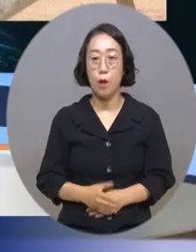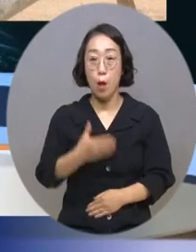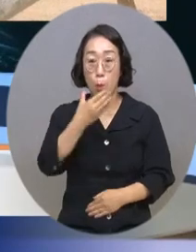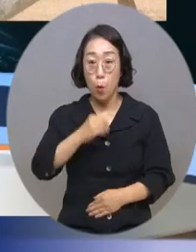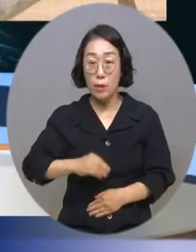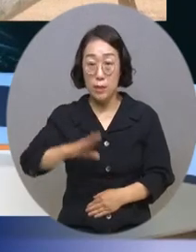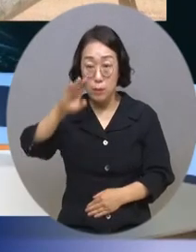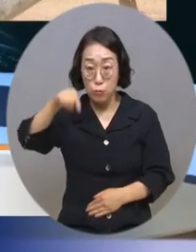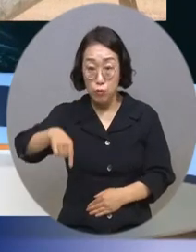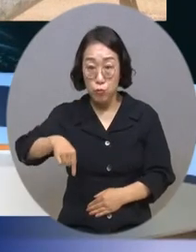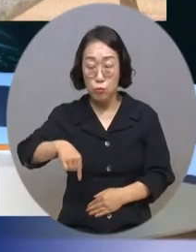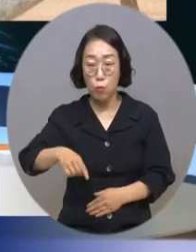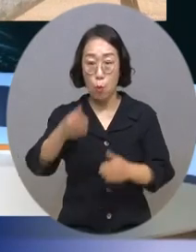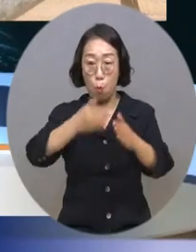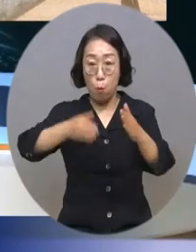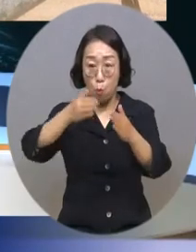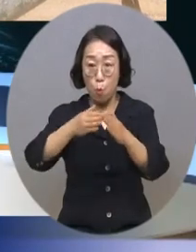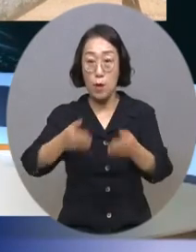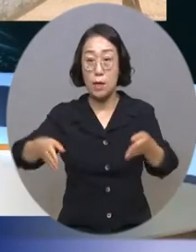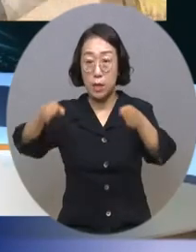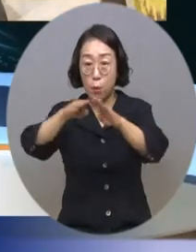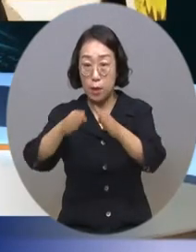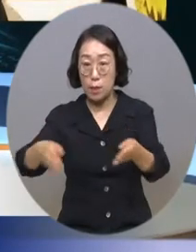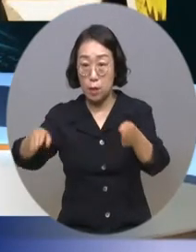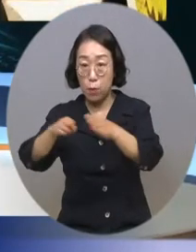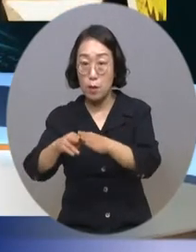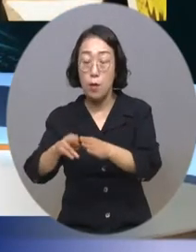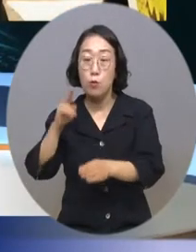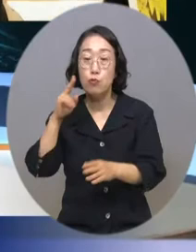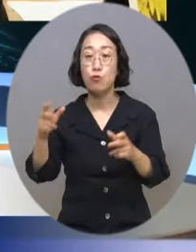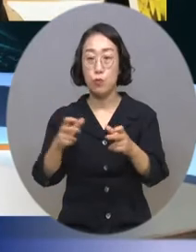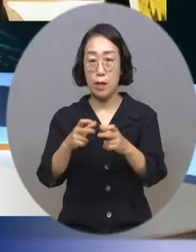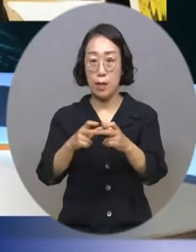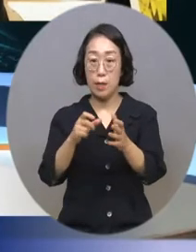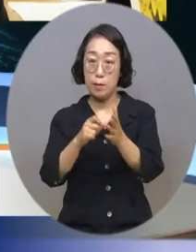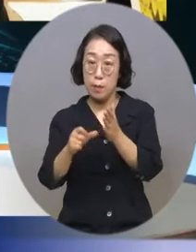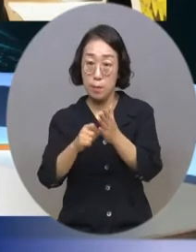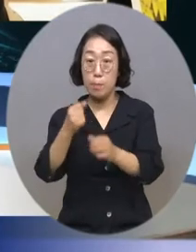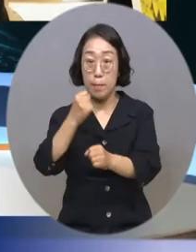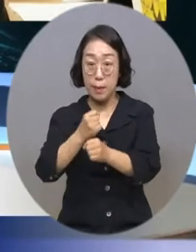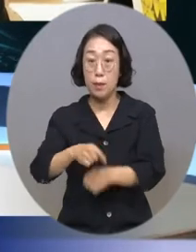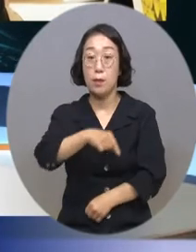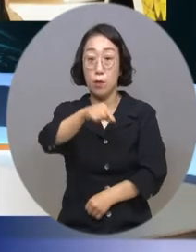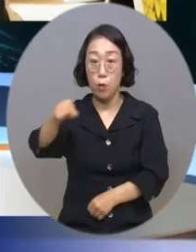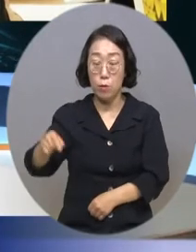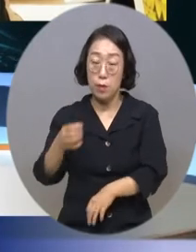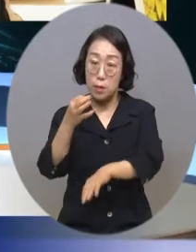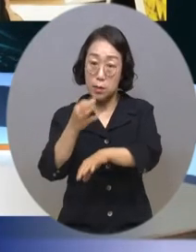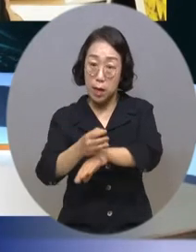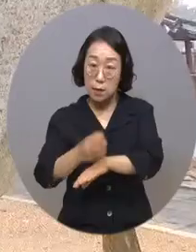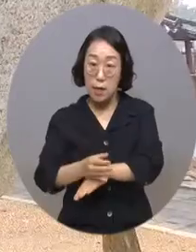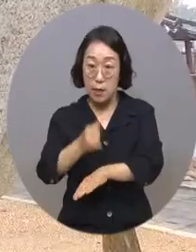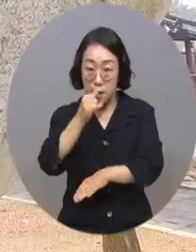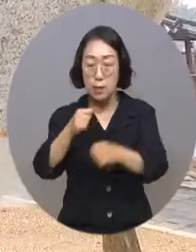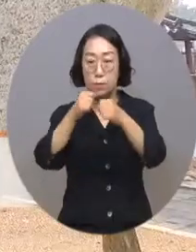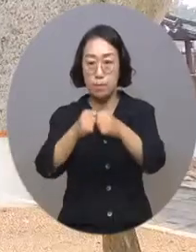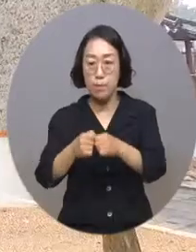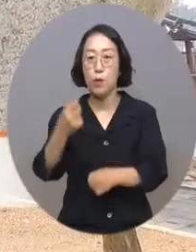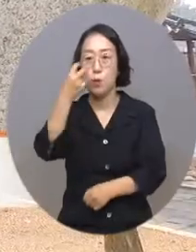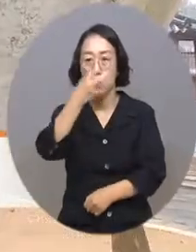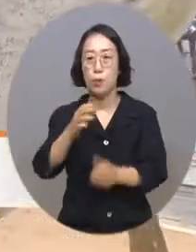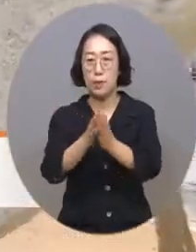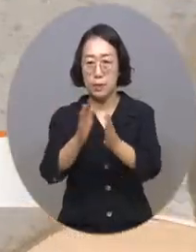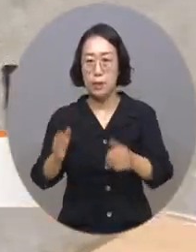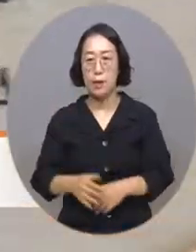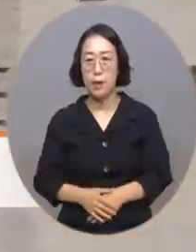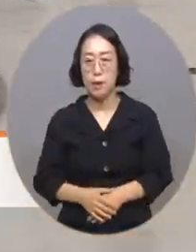보건복지부가 공공기관 등을 대상으로 중증장애인 생산품 우선 구매 실태조사를 실시합니다. 지난